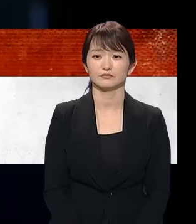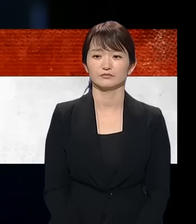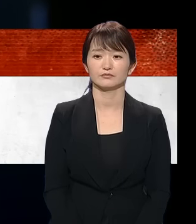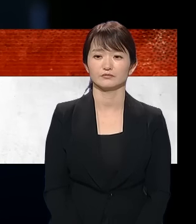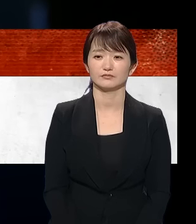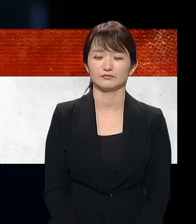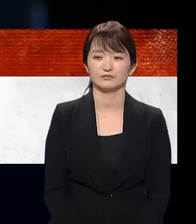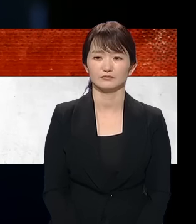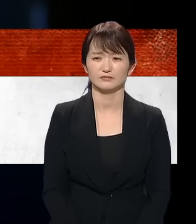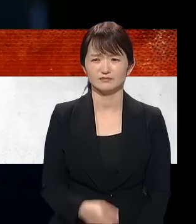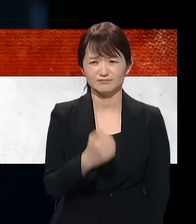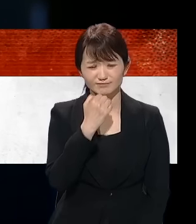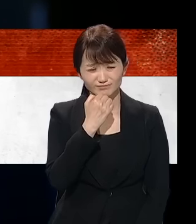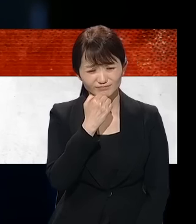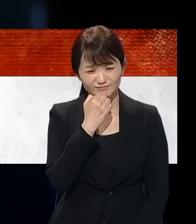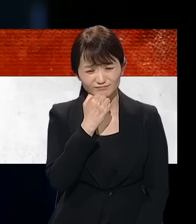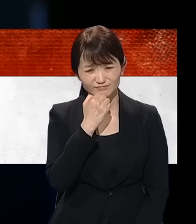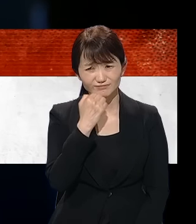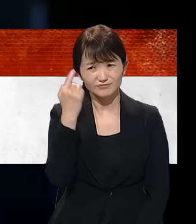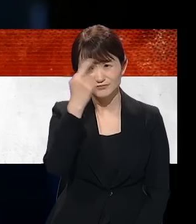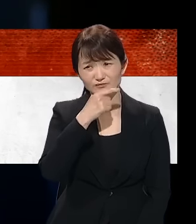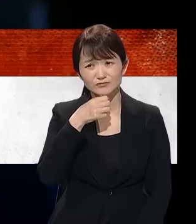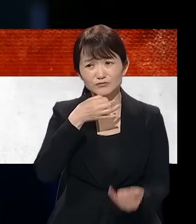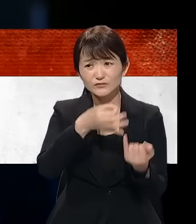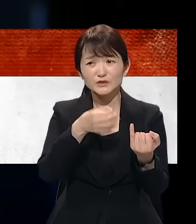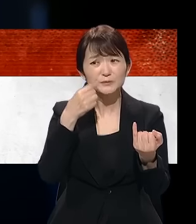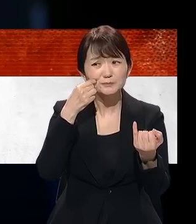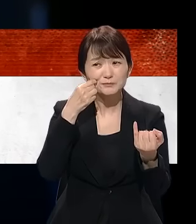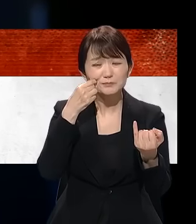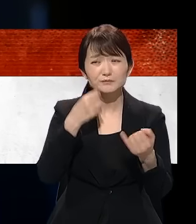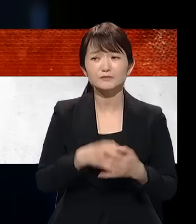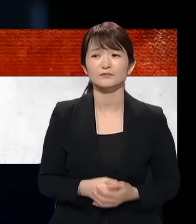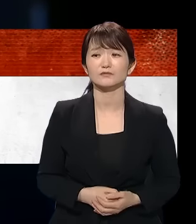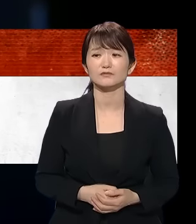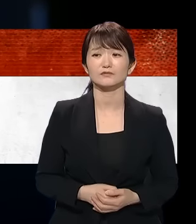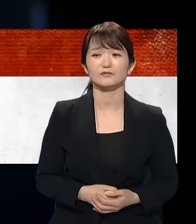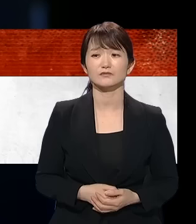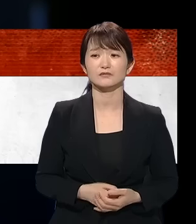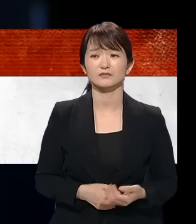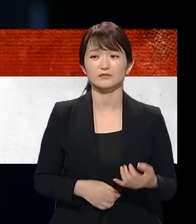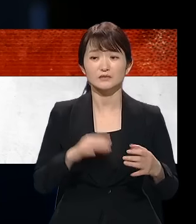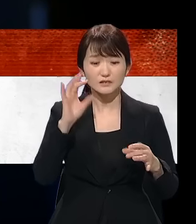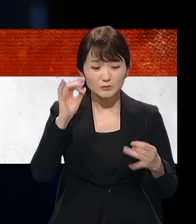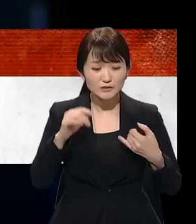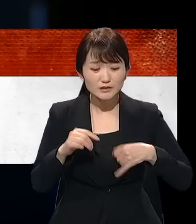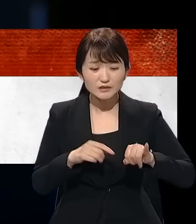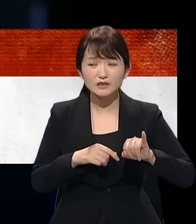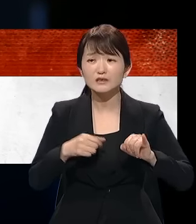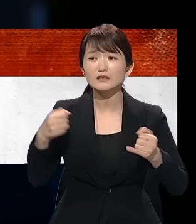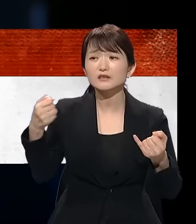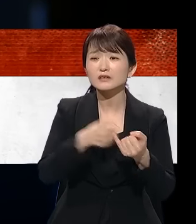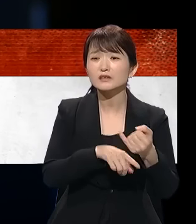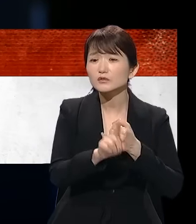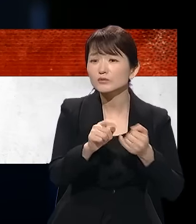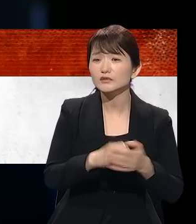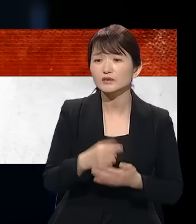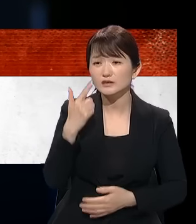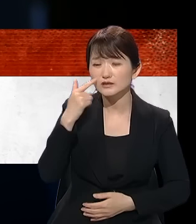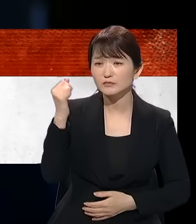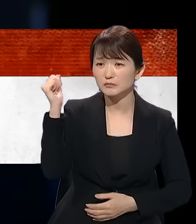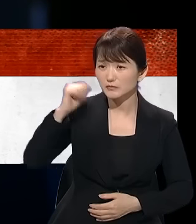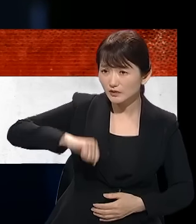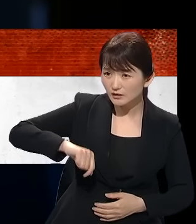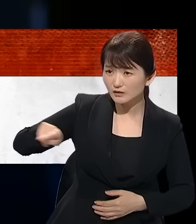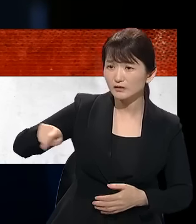아이고, 뭐는 얼굴에 주먹이는다고 그렇게 많은 딸내미인데 왜 기다리시겠노? 네가 아빠한테 반항을 했거나